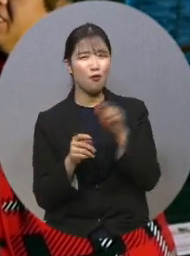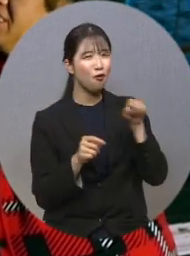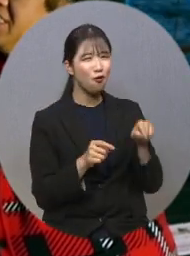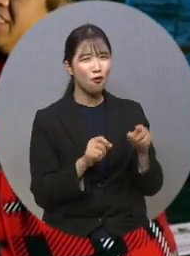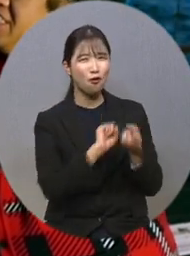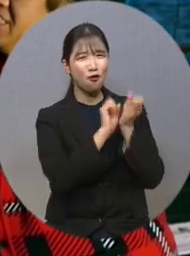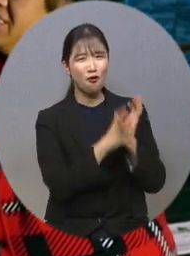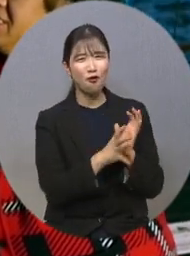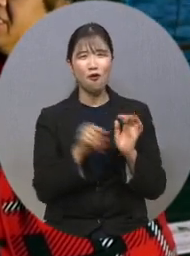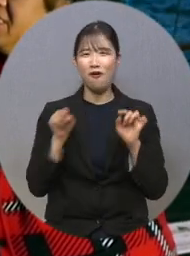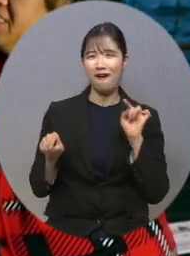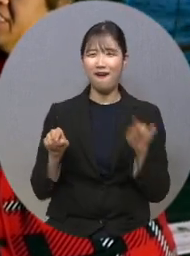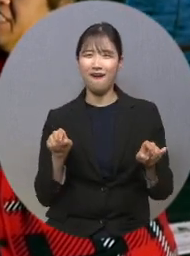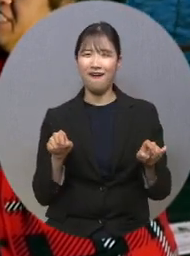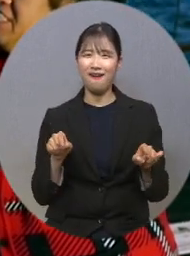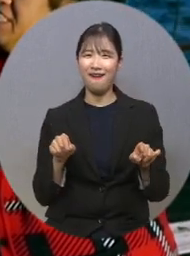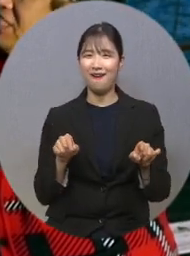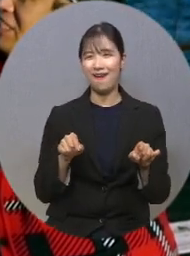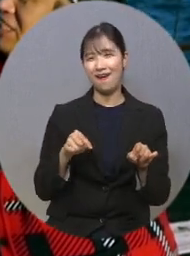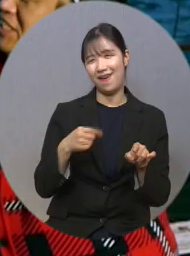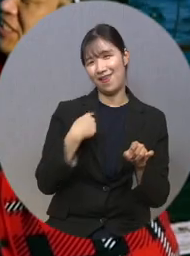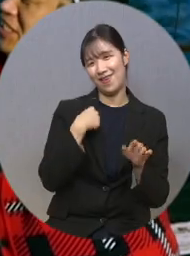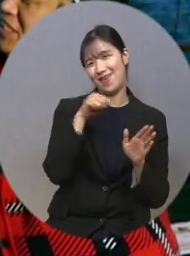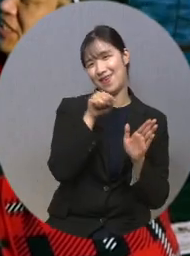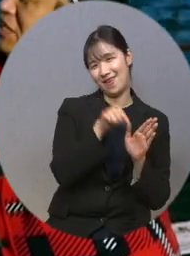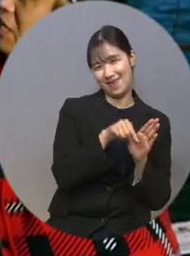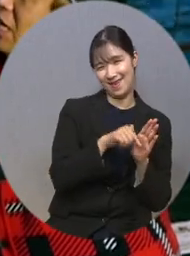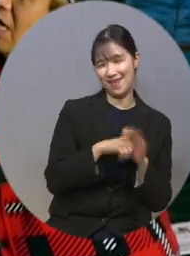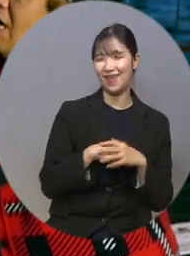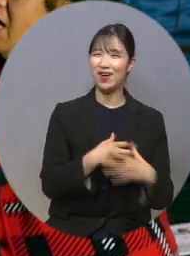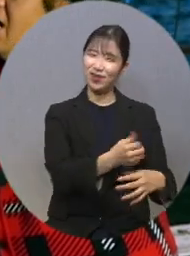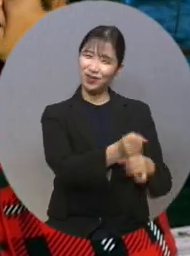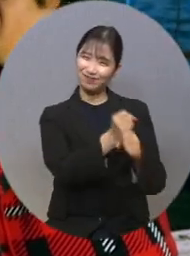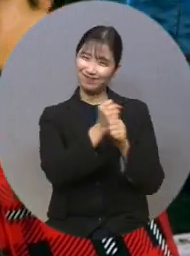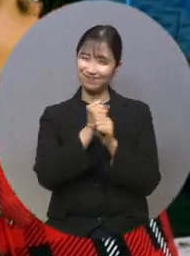이쪽도 꽃이요. 아! 이 꽃이 더 이뻐요. 정태야 뭘 물어보니?